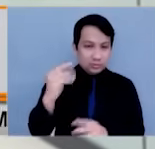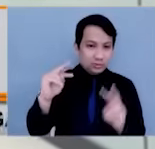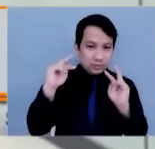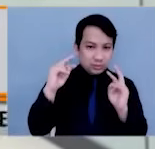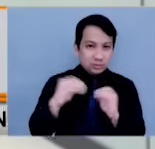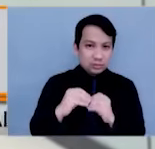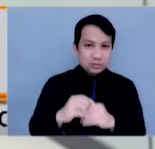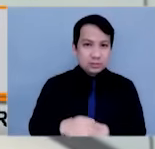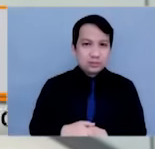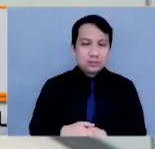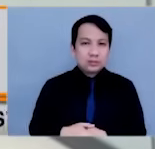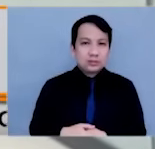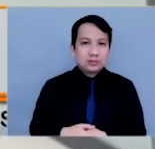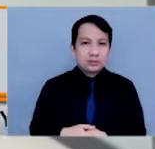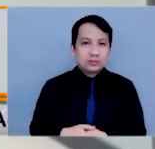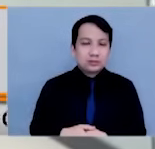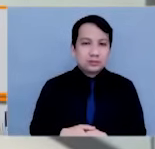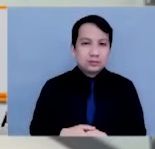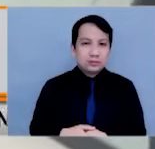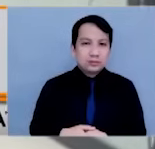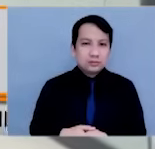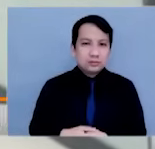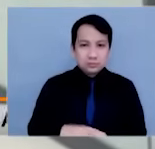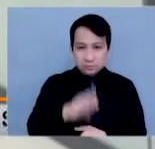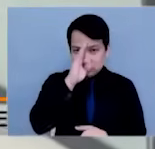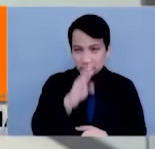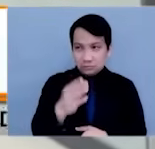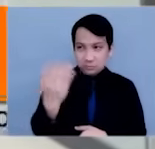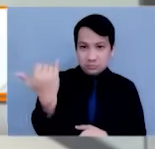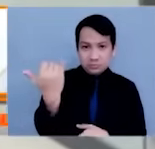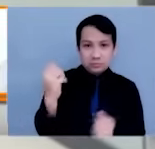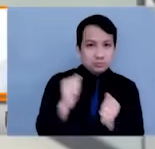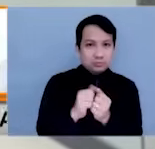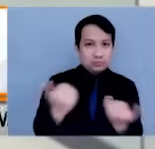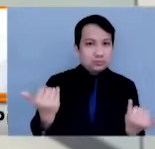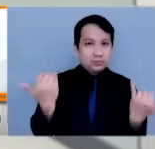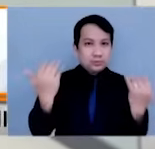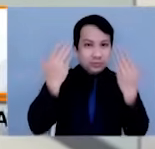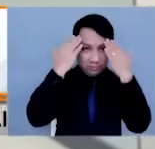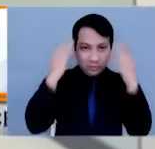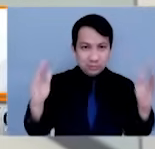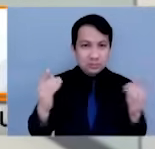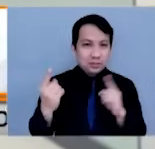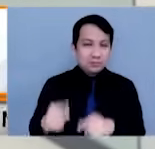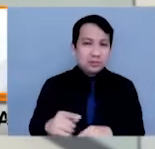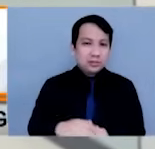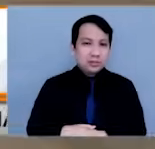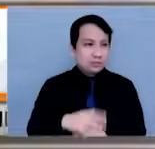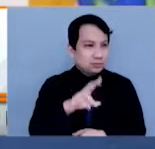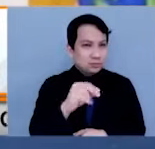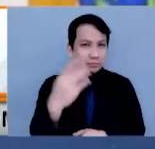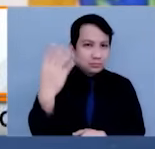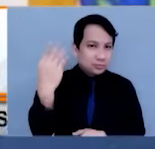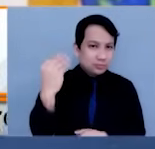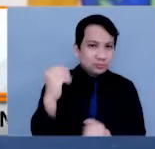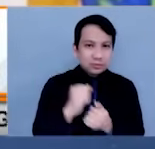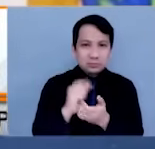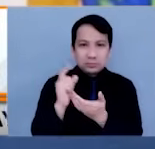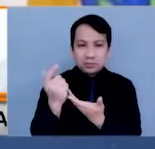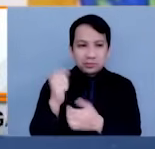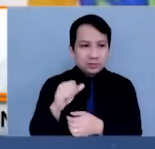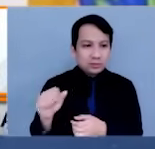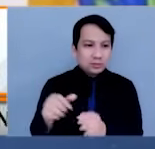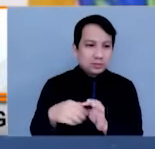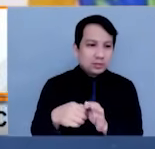look straight at the camera, was looking at it. So, yung po ang nangyari, there was no selfie or anything, no?